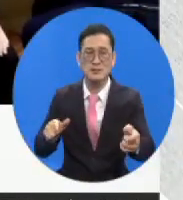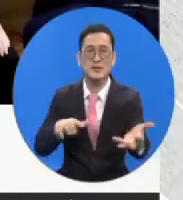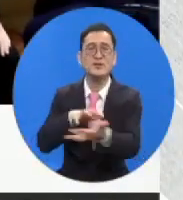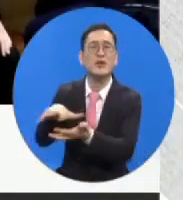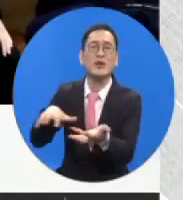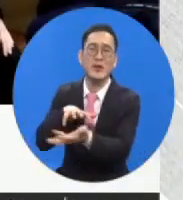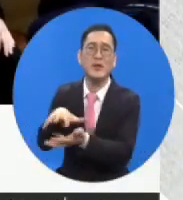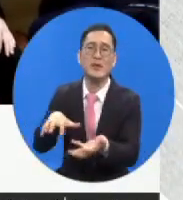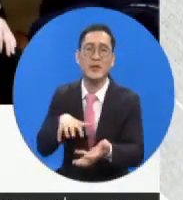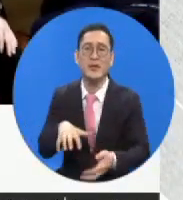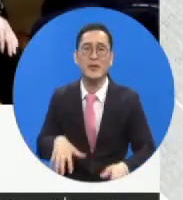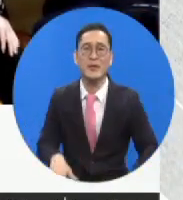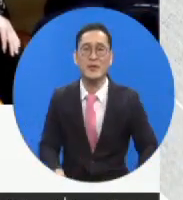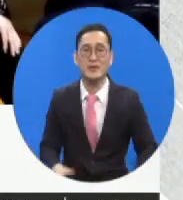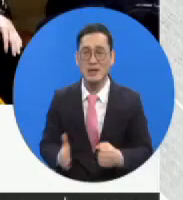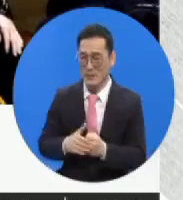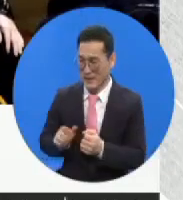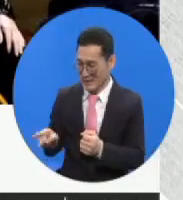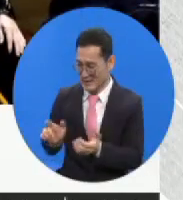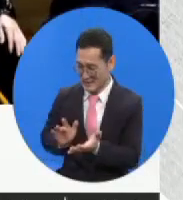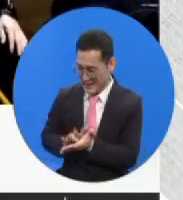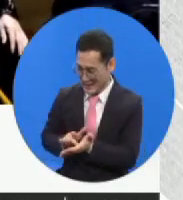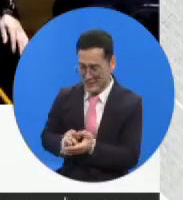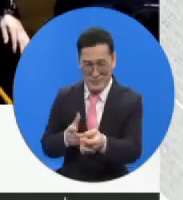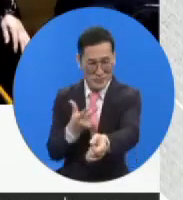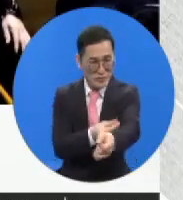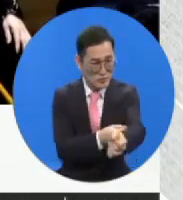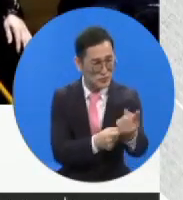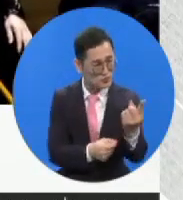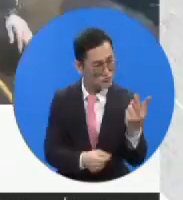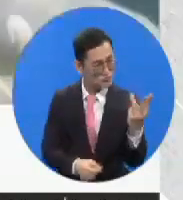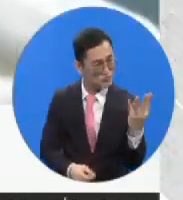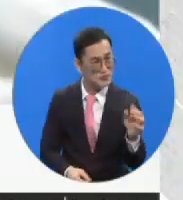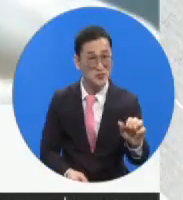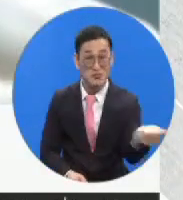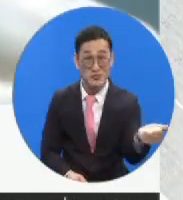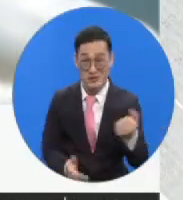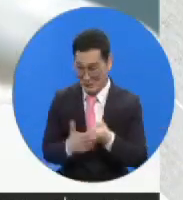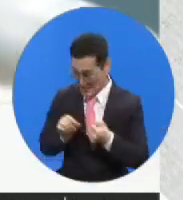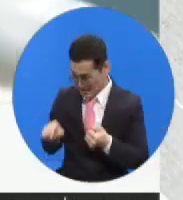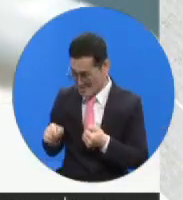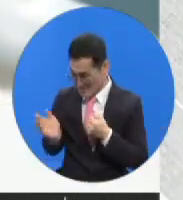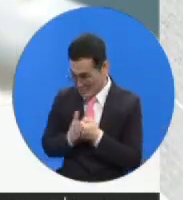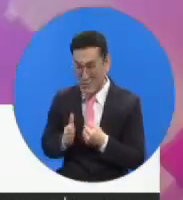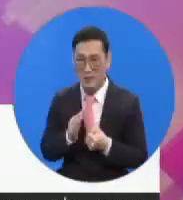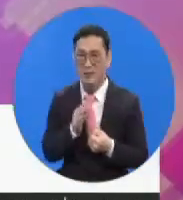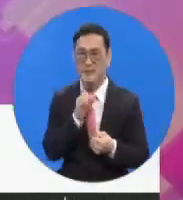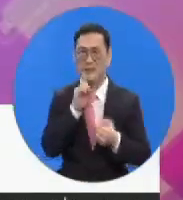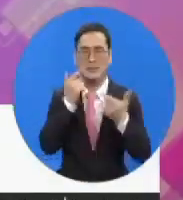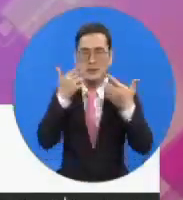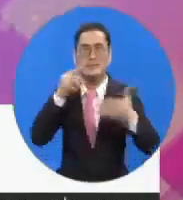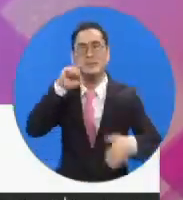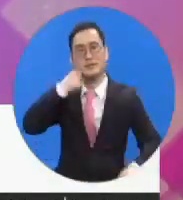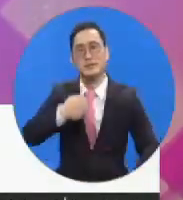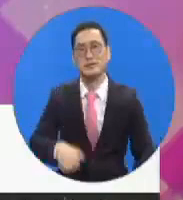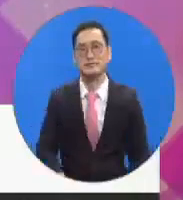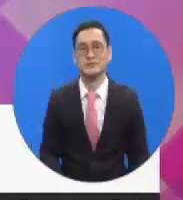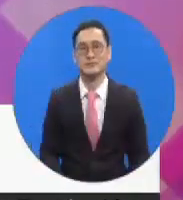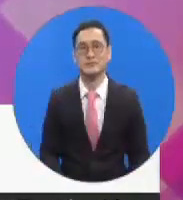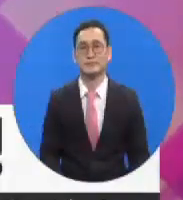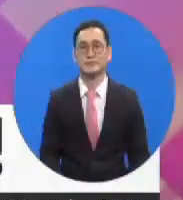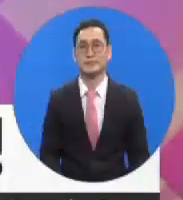큰 의미는 없지 않나 이런 생각을 가지고 있거든요. 정은경 본부장이 이렇게 말을 했었어요. 왜냐하면 같은